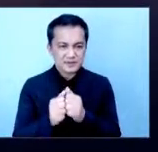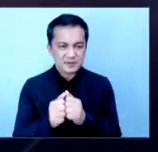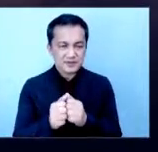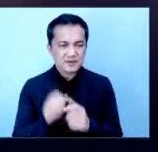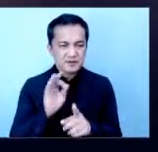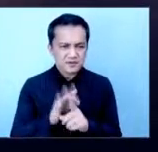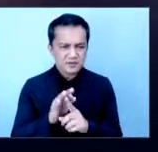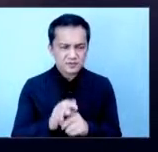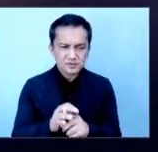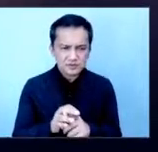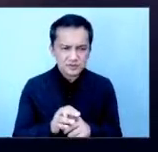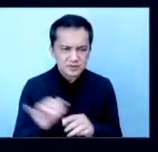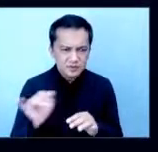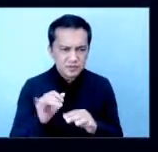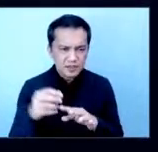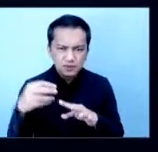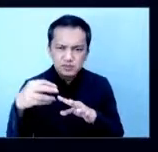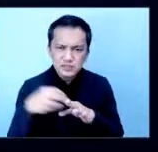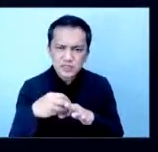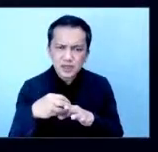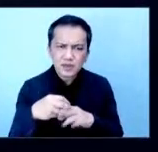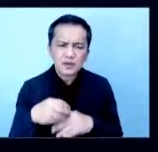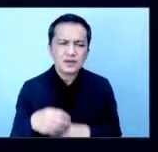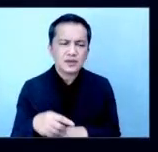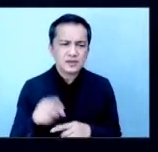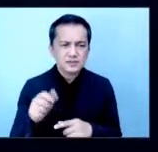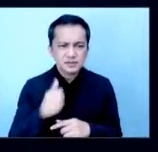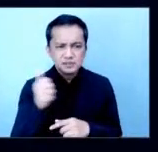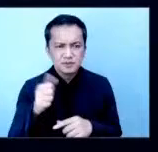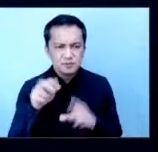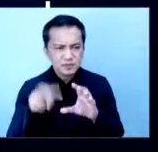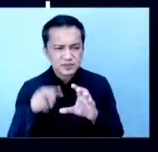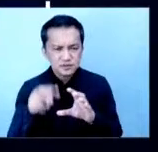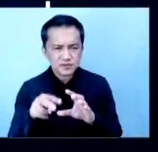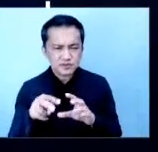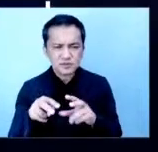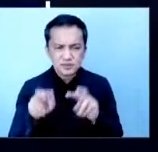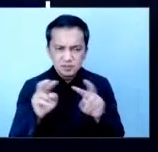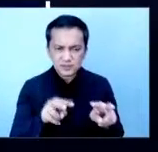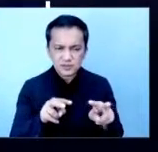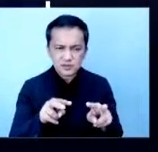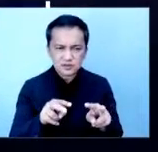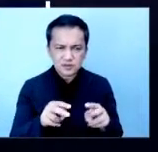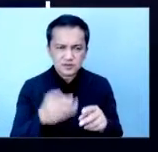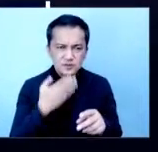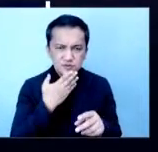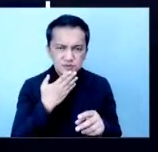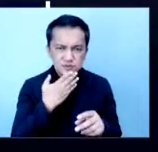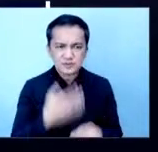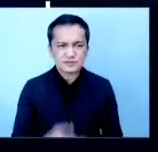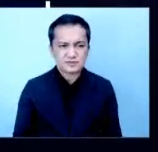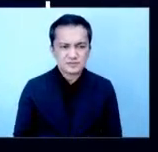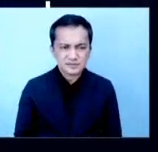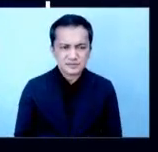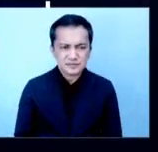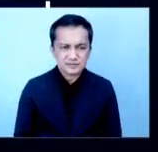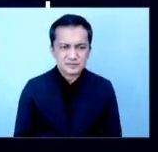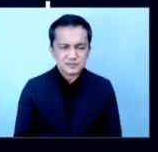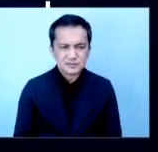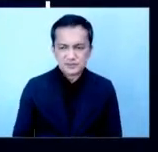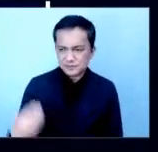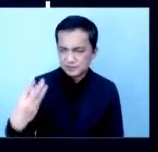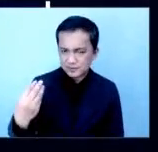tila pareho nilang sing-sing. Sa iba pang video, naispatan din silang very sweet habang nagsiselfie